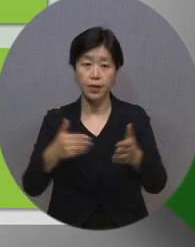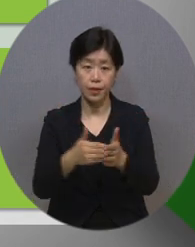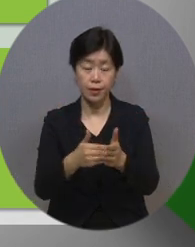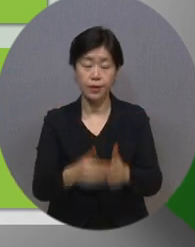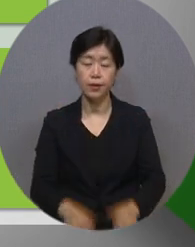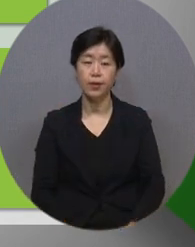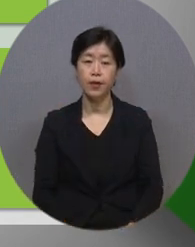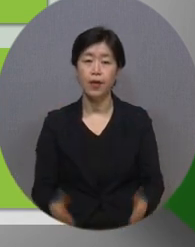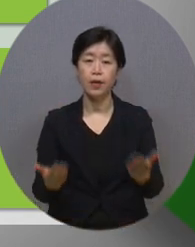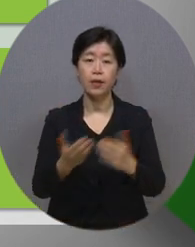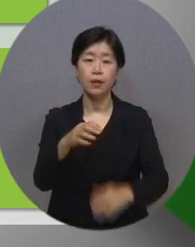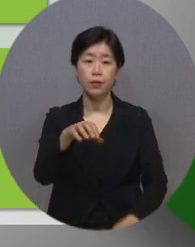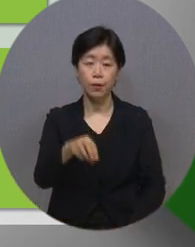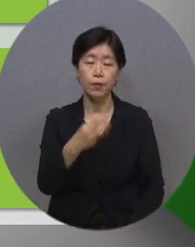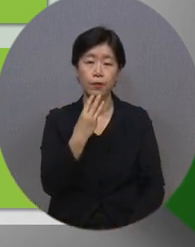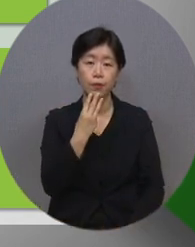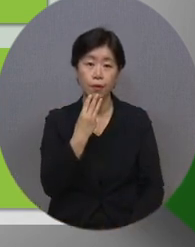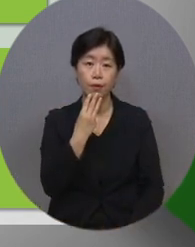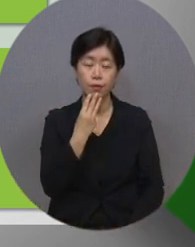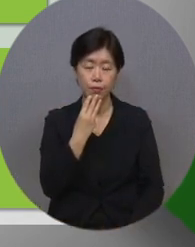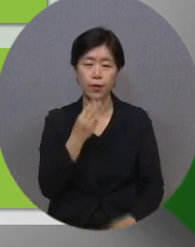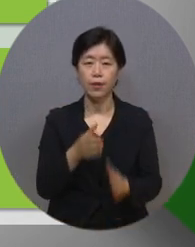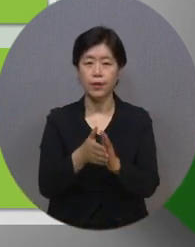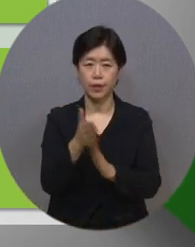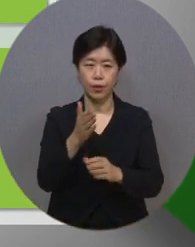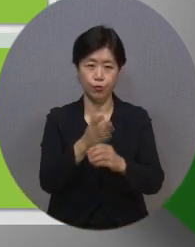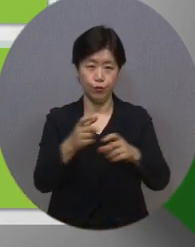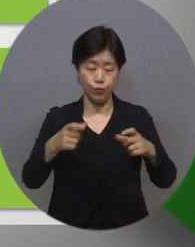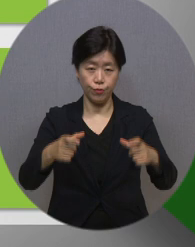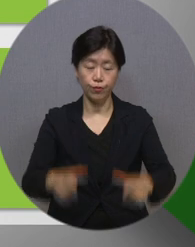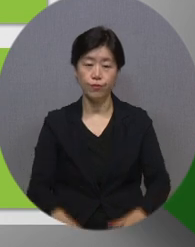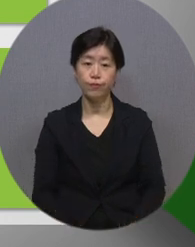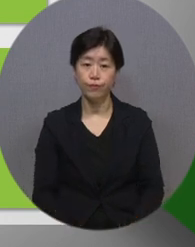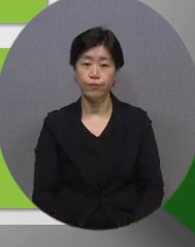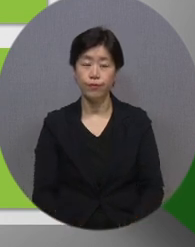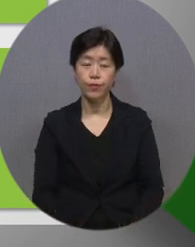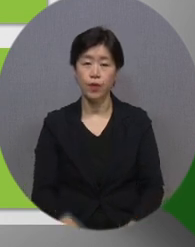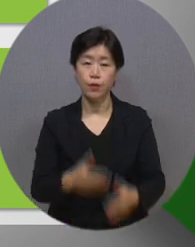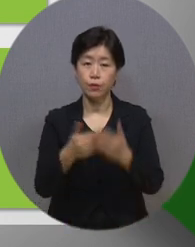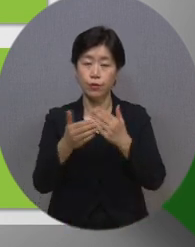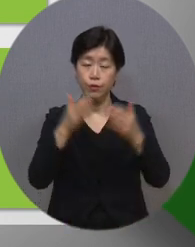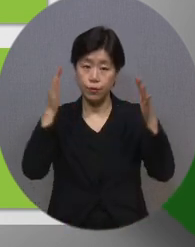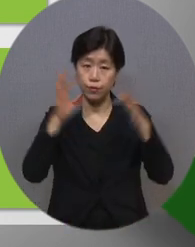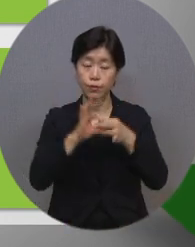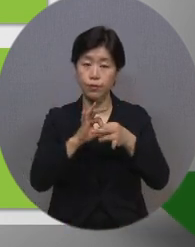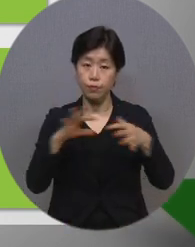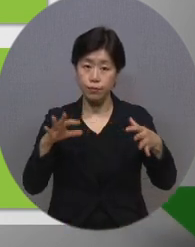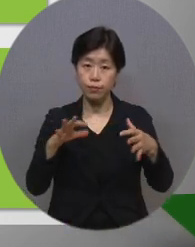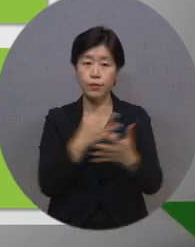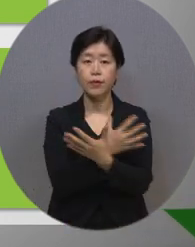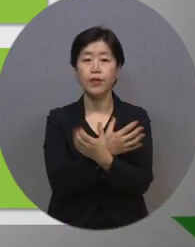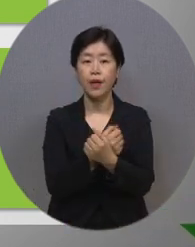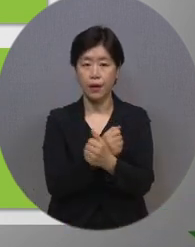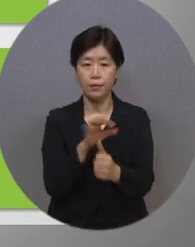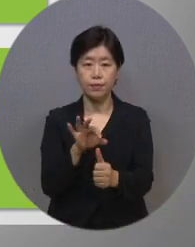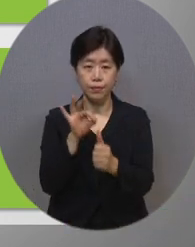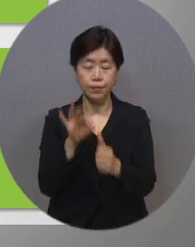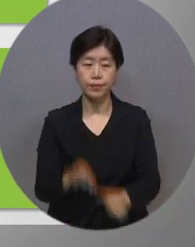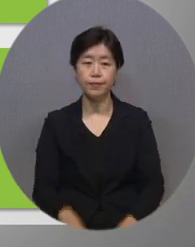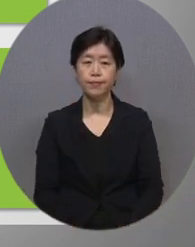31일까지며 근무지는 서울시 중구입니다. 경력과 학력은 무관하며 계약직을